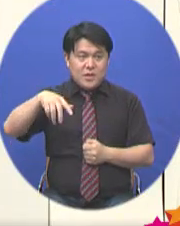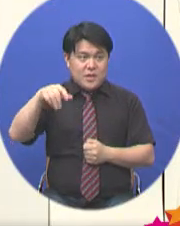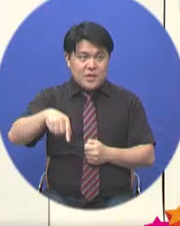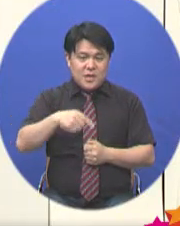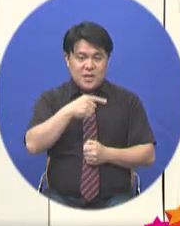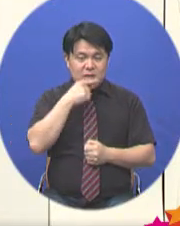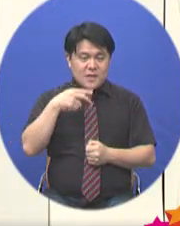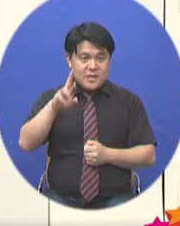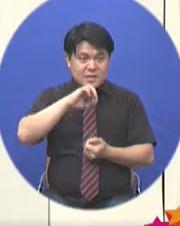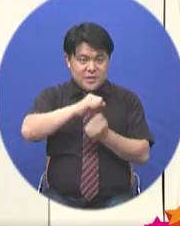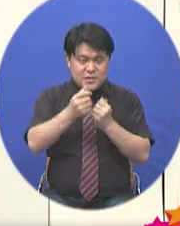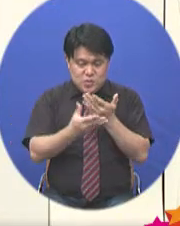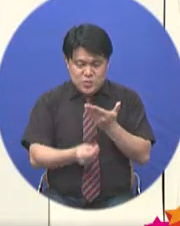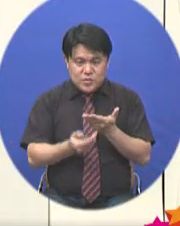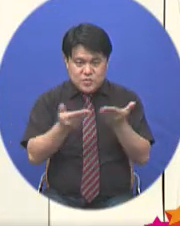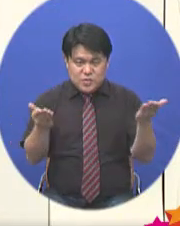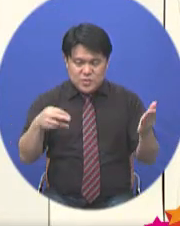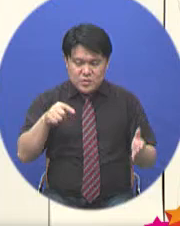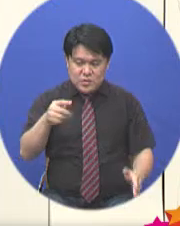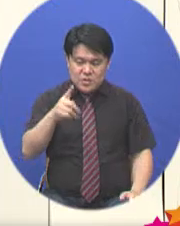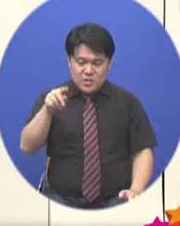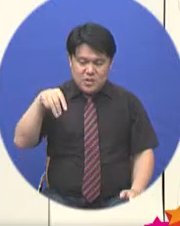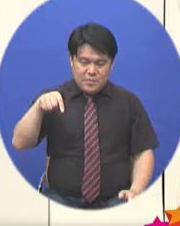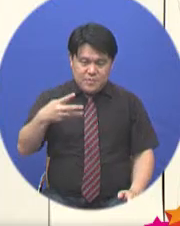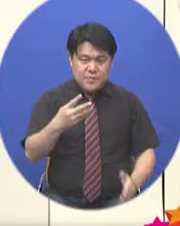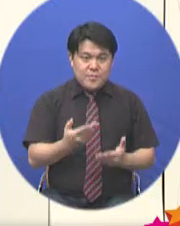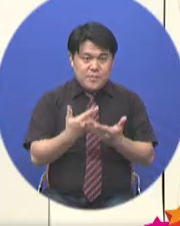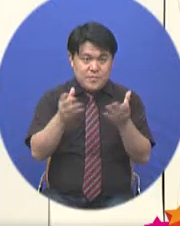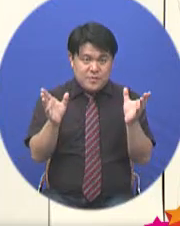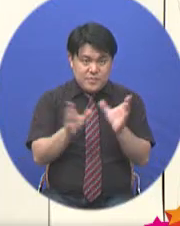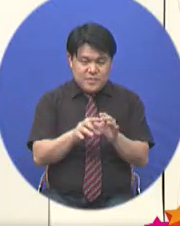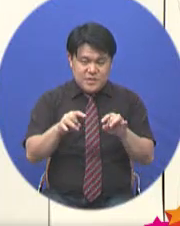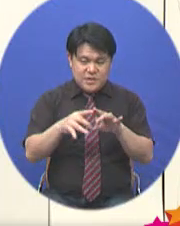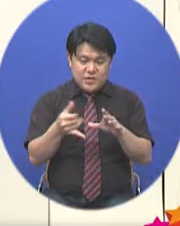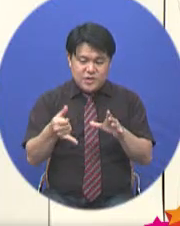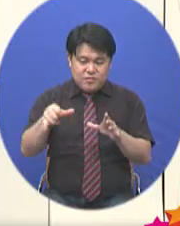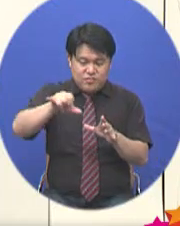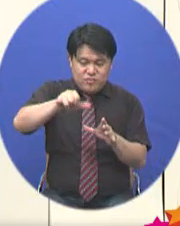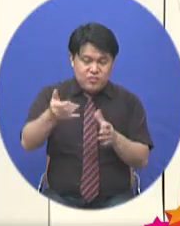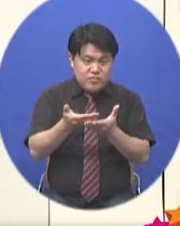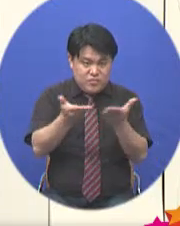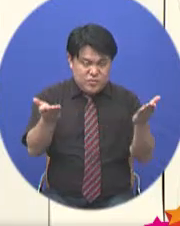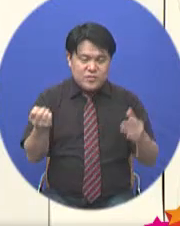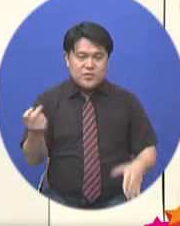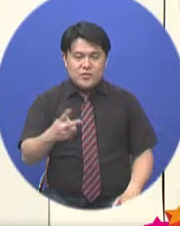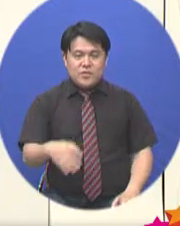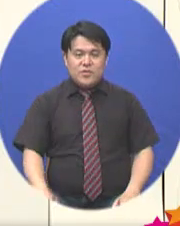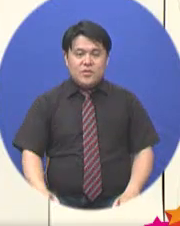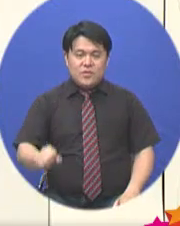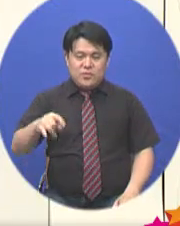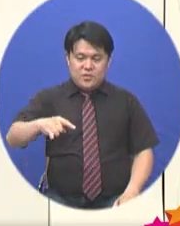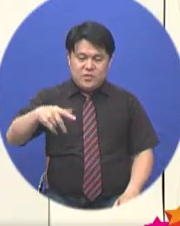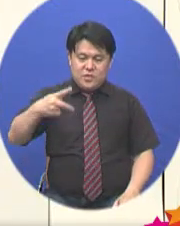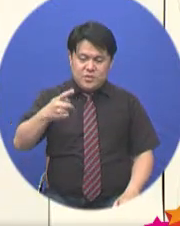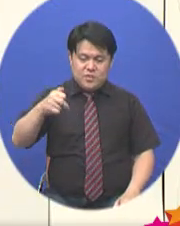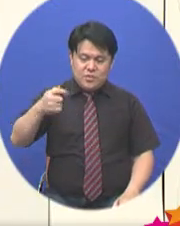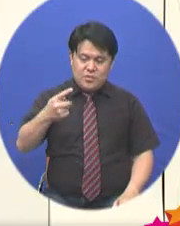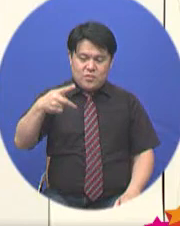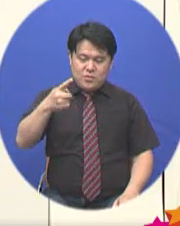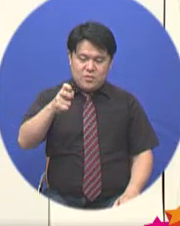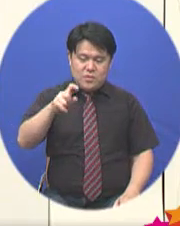홍삼 액기스, 서라벌 봉사단에서 전기 주전자를 드리고요. 네, 또 위즈